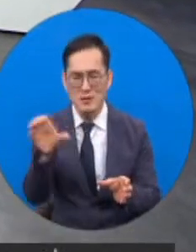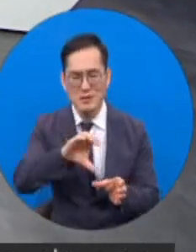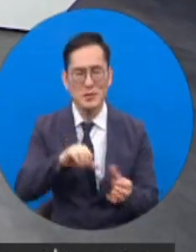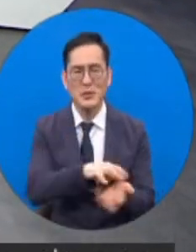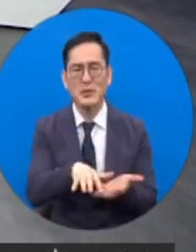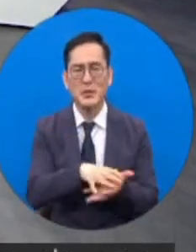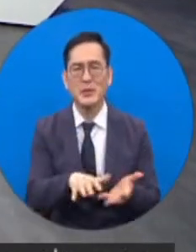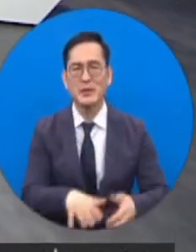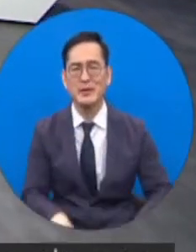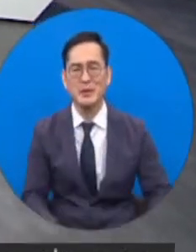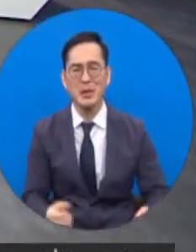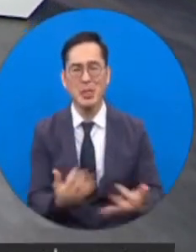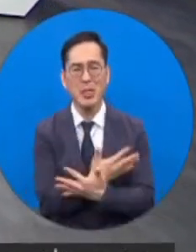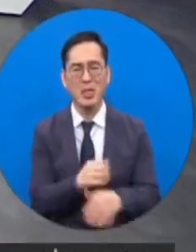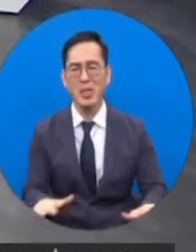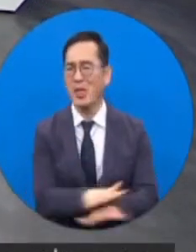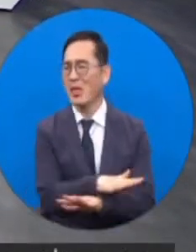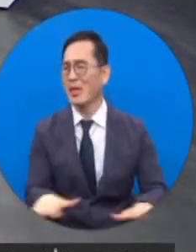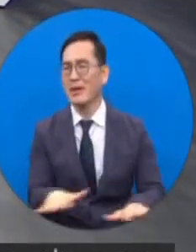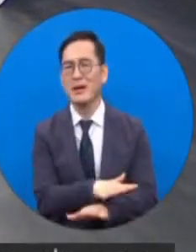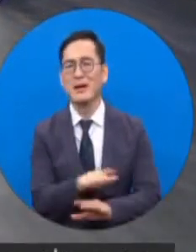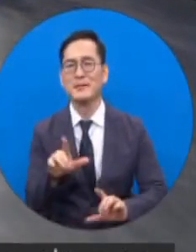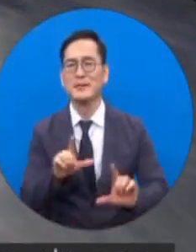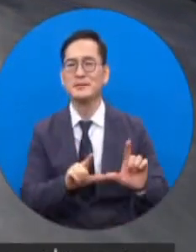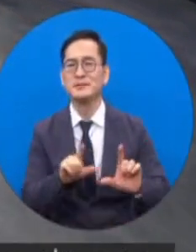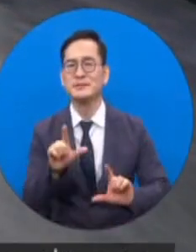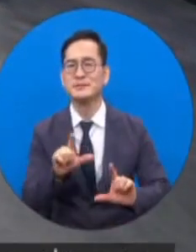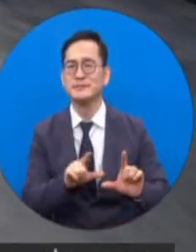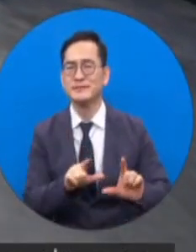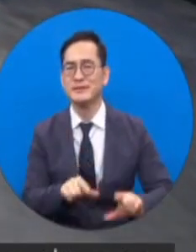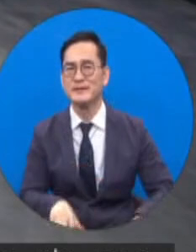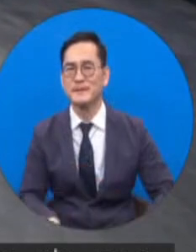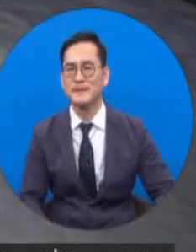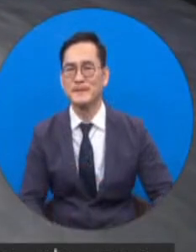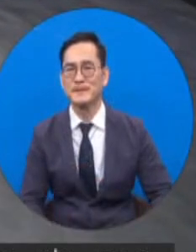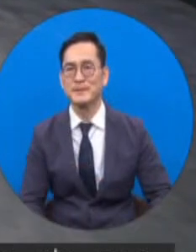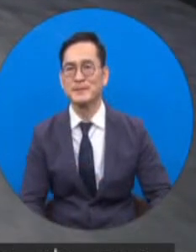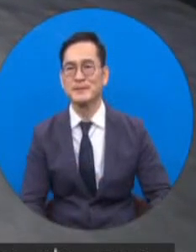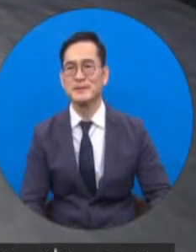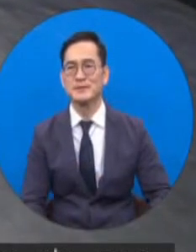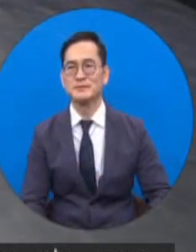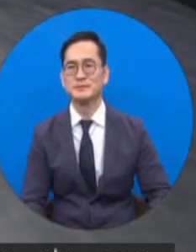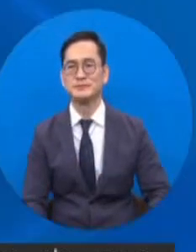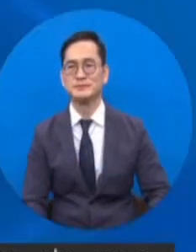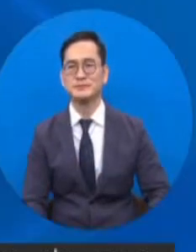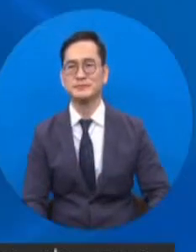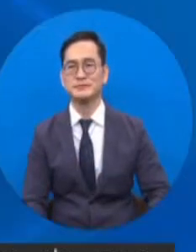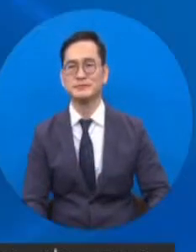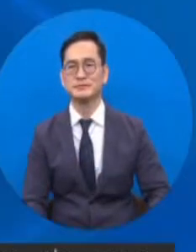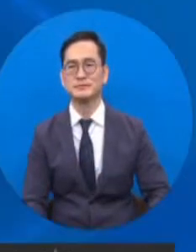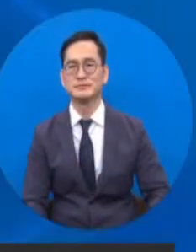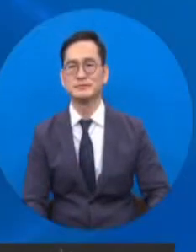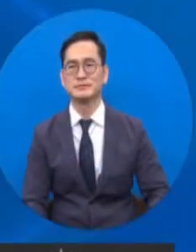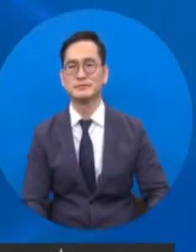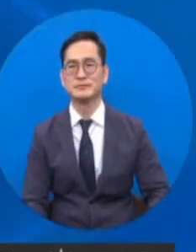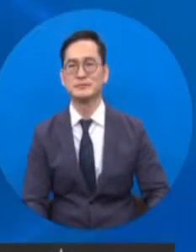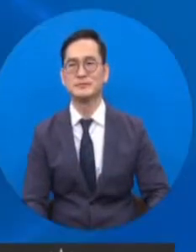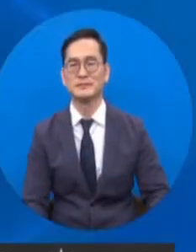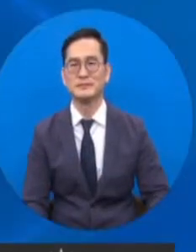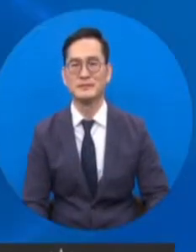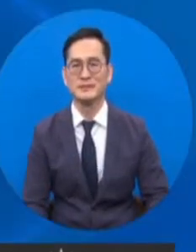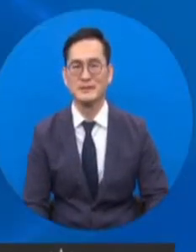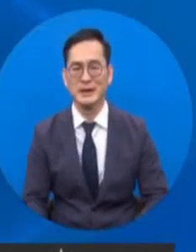않느냐 이건 뭐 지극히 상식적인 차원의 이야기 입니다 저는 우리 정치권이 가상 잘 못하는 부분이 이런 물타기 라고